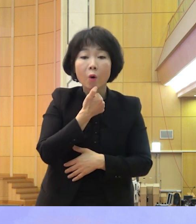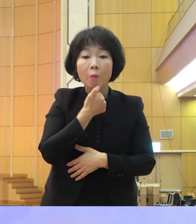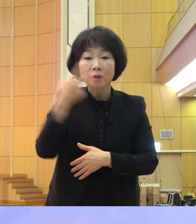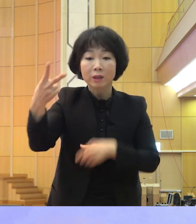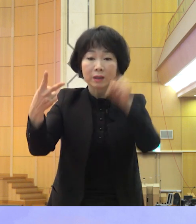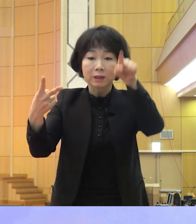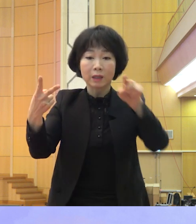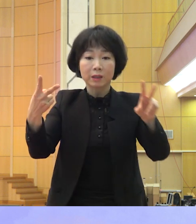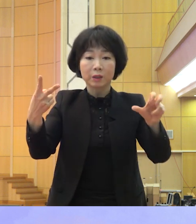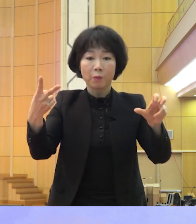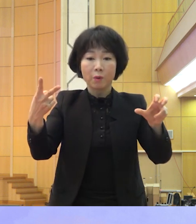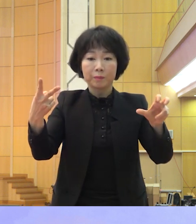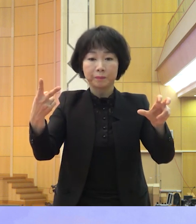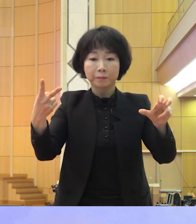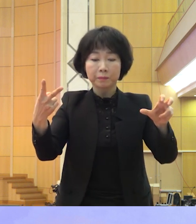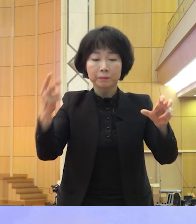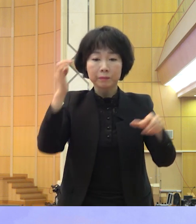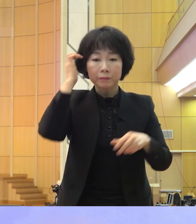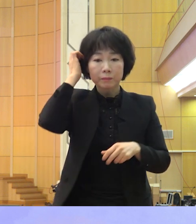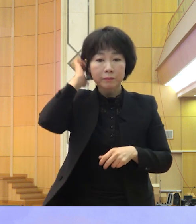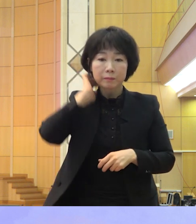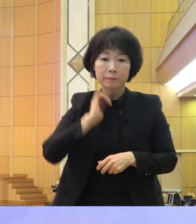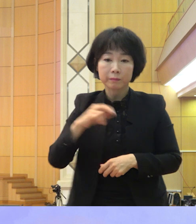가보겠습니다. 왜 그런지를.